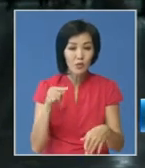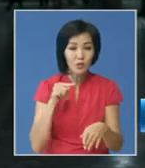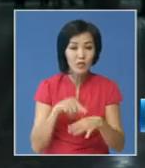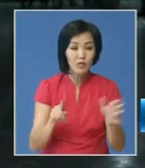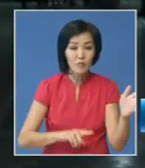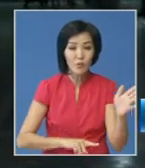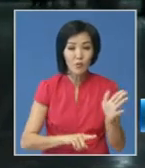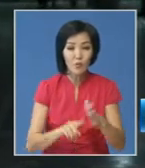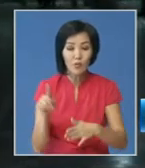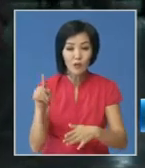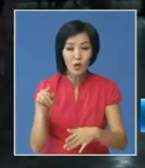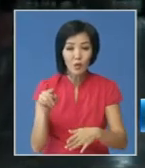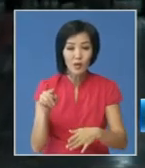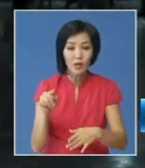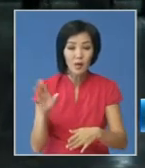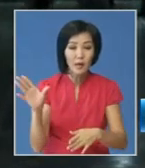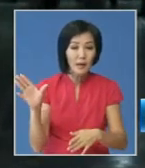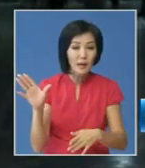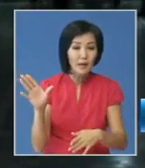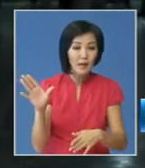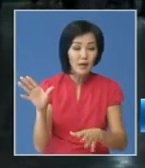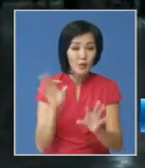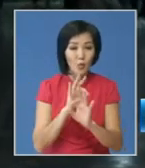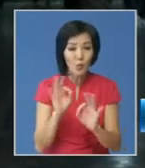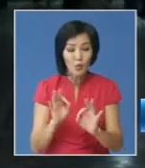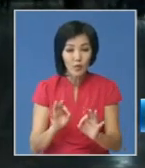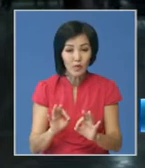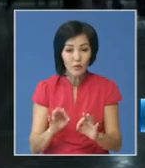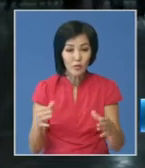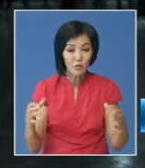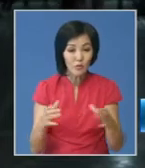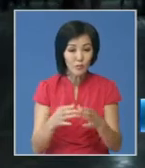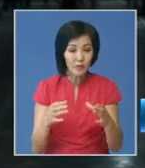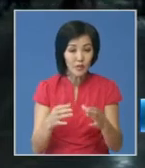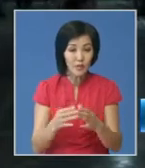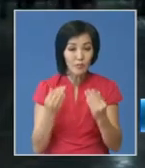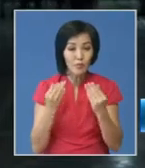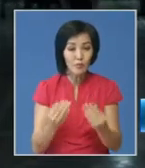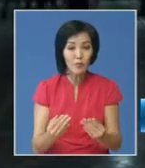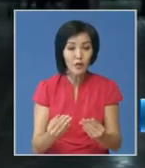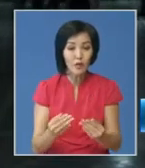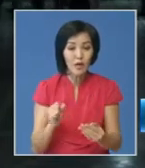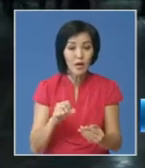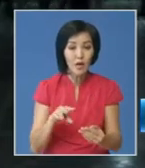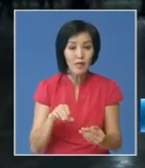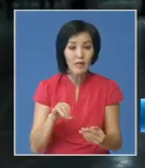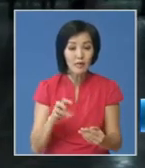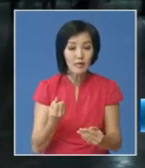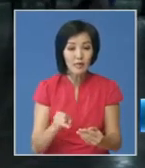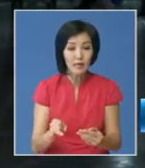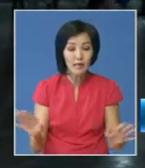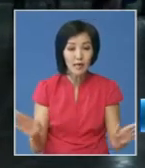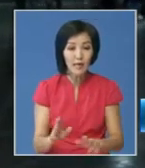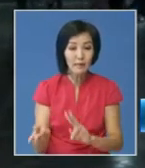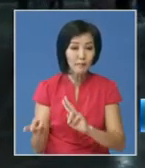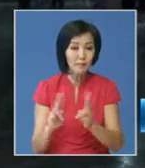кез келген өнер иесінің қолынан келе бермейді. Сондықтан да бүгінгі Алтынай ән би